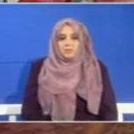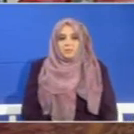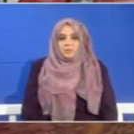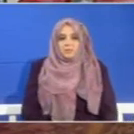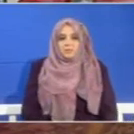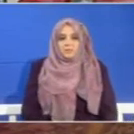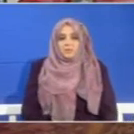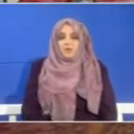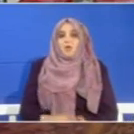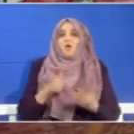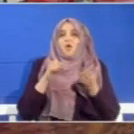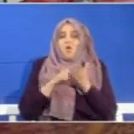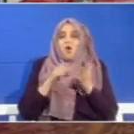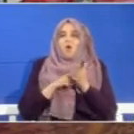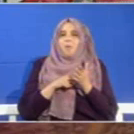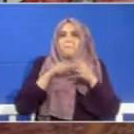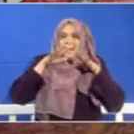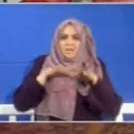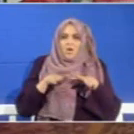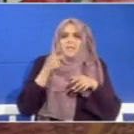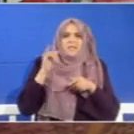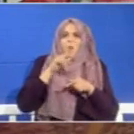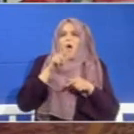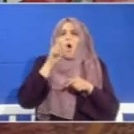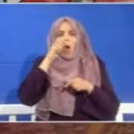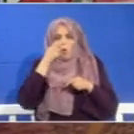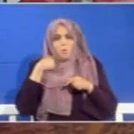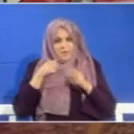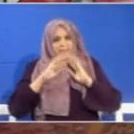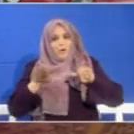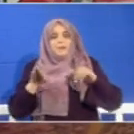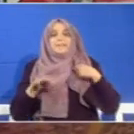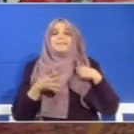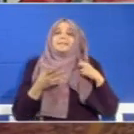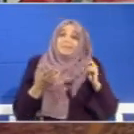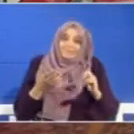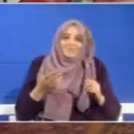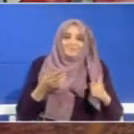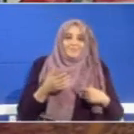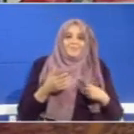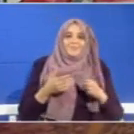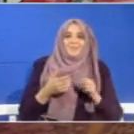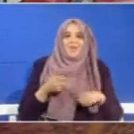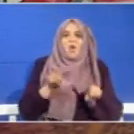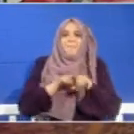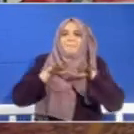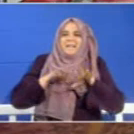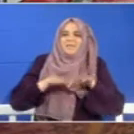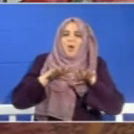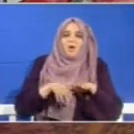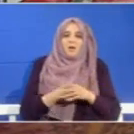فلما تكون تحت الإكراه هذا، وإذا كنت راجل طلقني، وإذا كذا وأنت كذا وأنت كذا، تحت